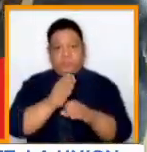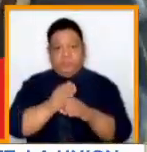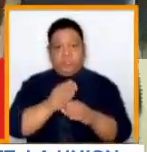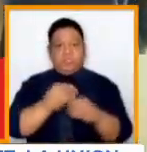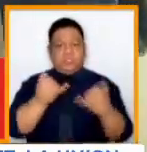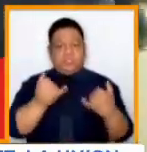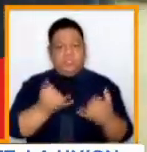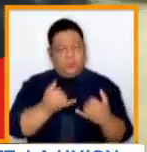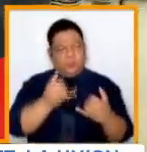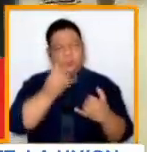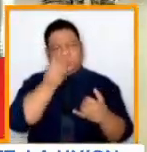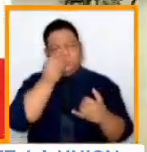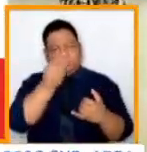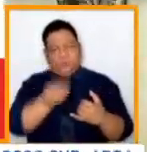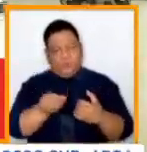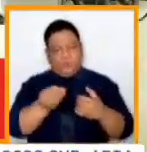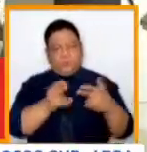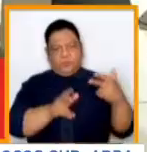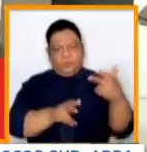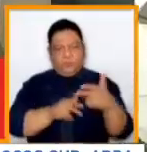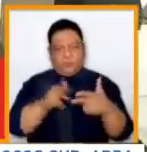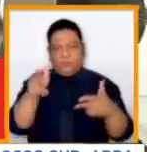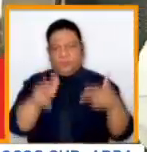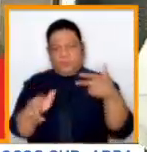yung supply ng mga bus habang